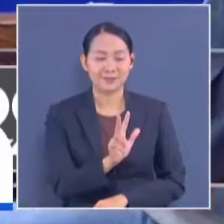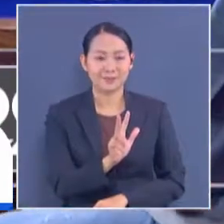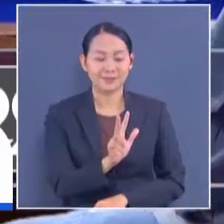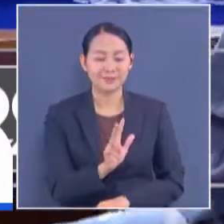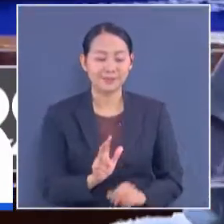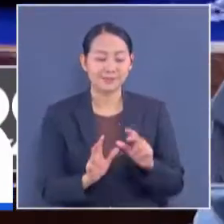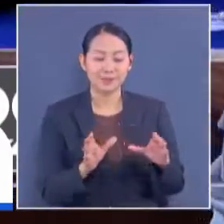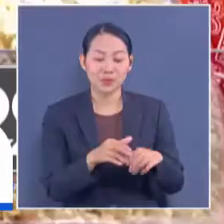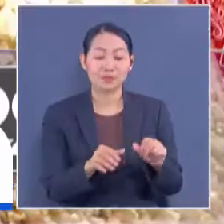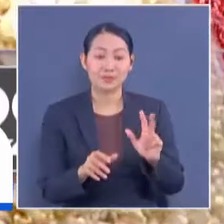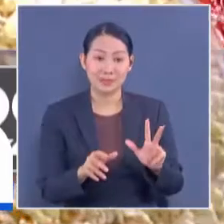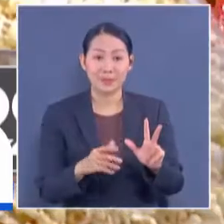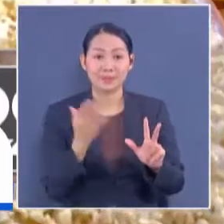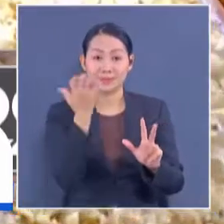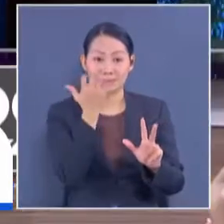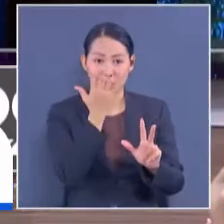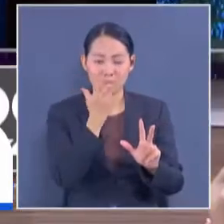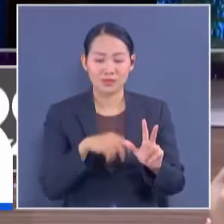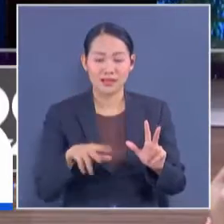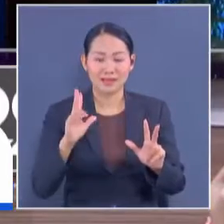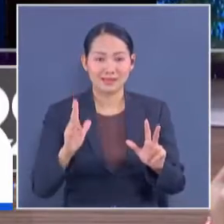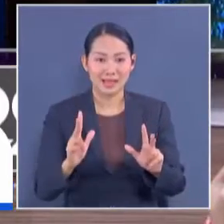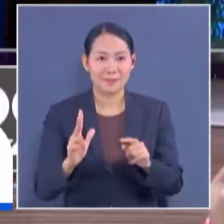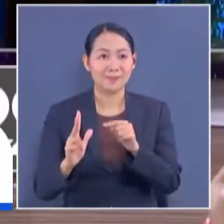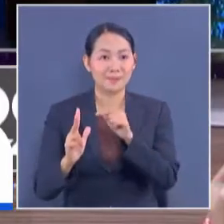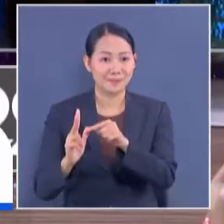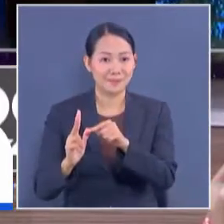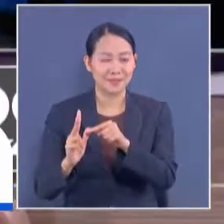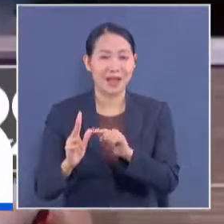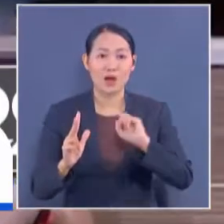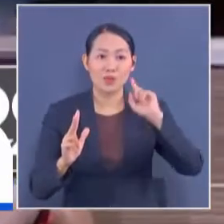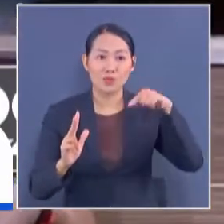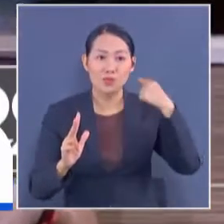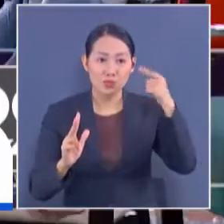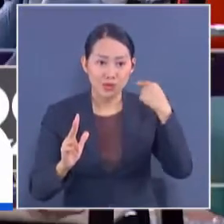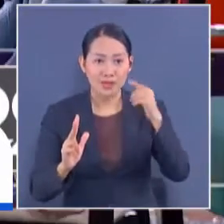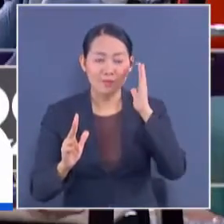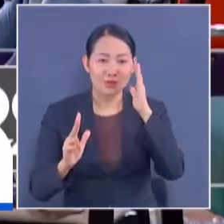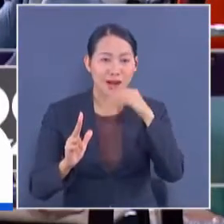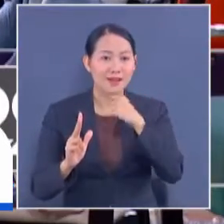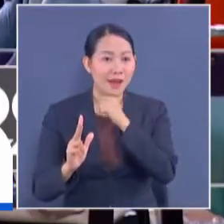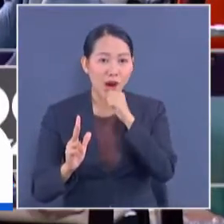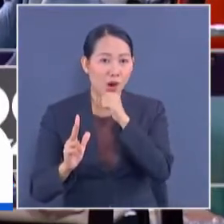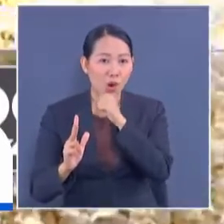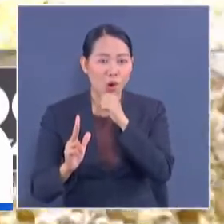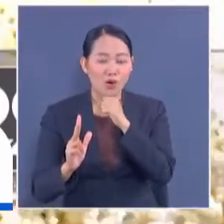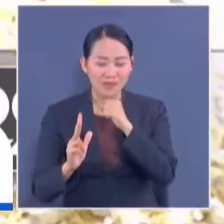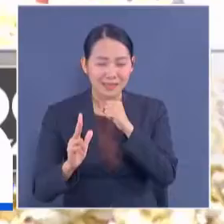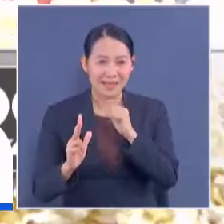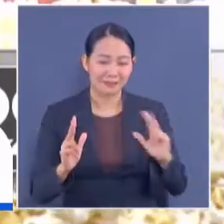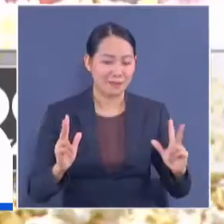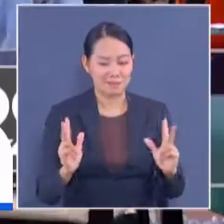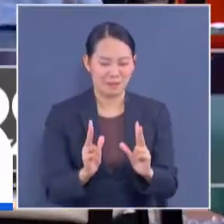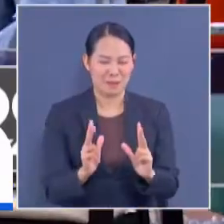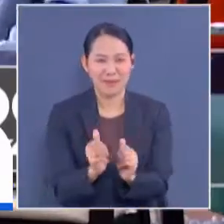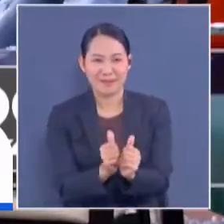ฝ่ายตรงข้ามนะคะนำโดยชมพู่ก่อนบ่ายจิ้งหรีดขาววงเทวันและกุ้งสุทธิราชนะคะเพื่อจะมาประชันฝีมือชิงไหวชิงพริ